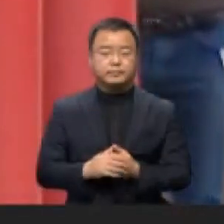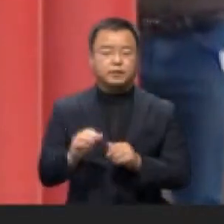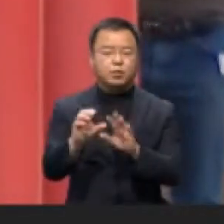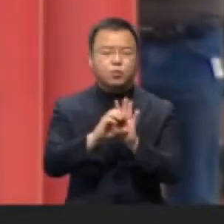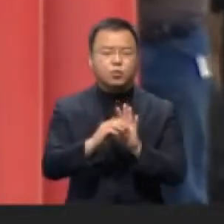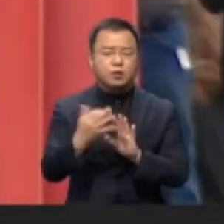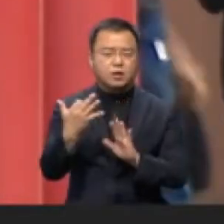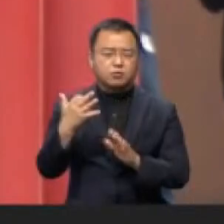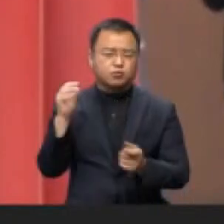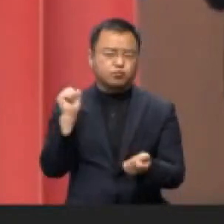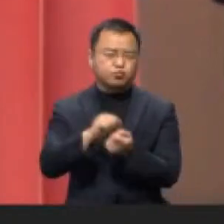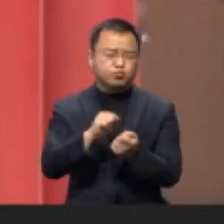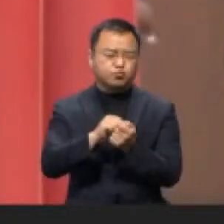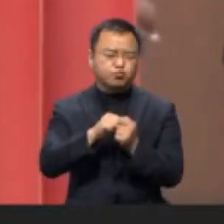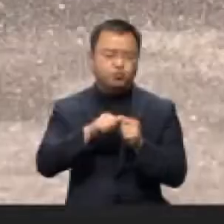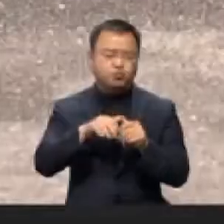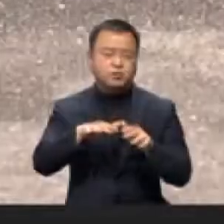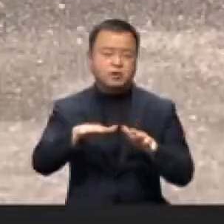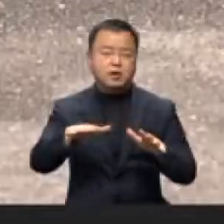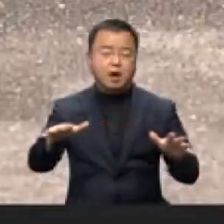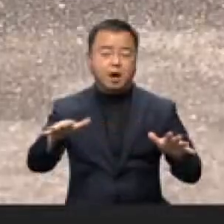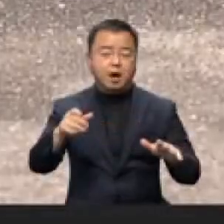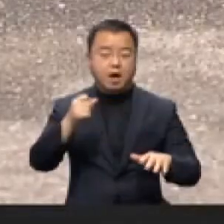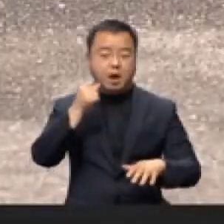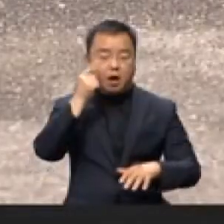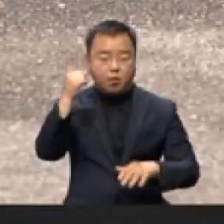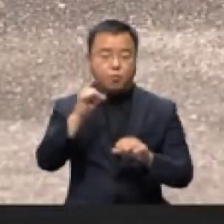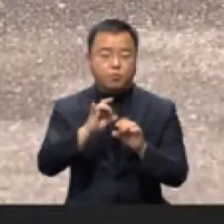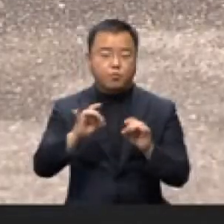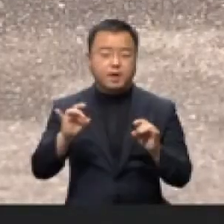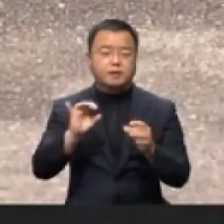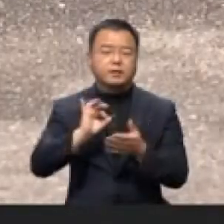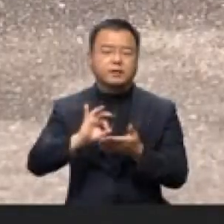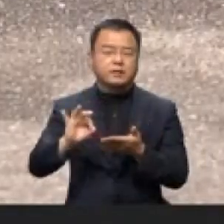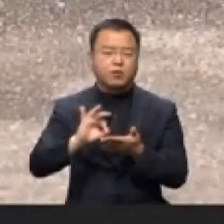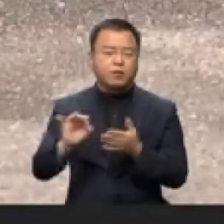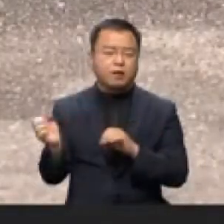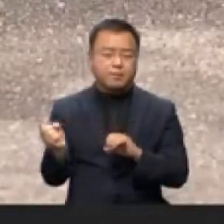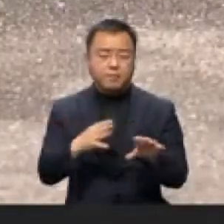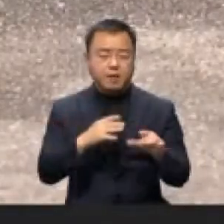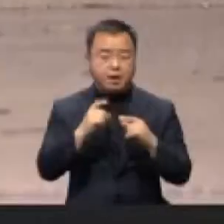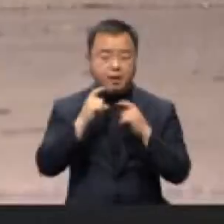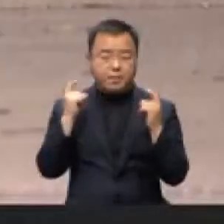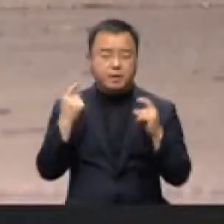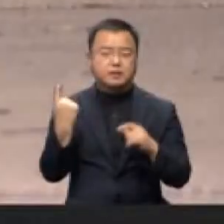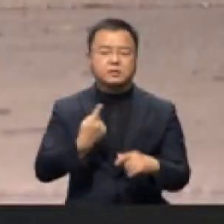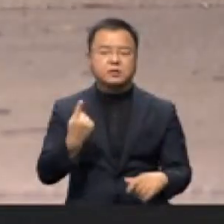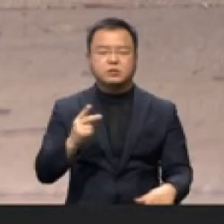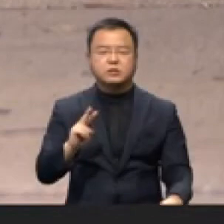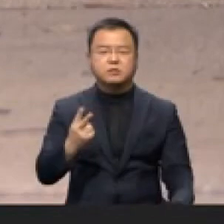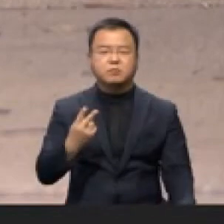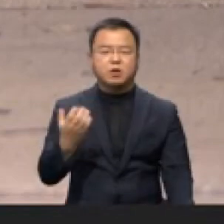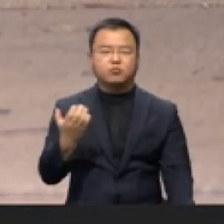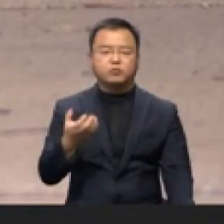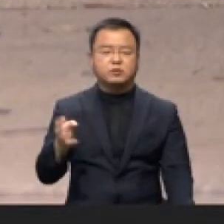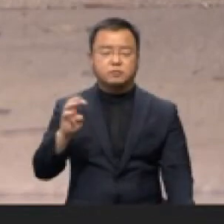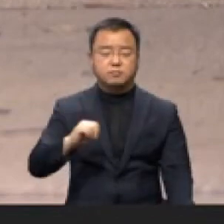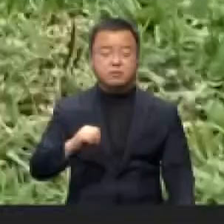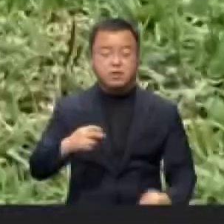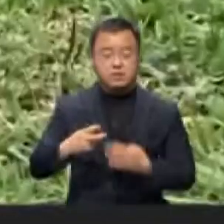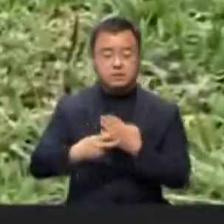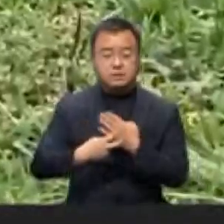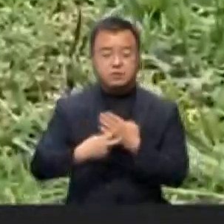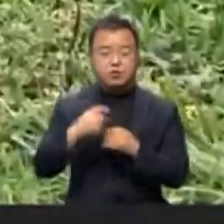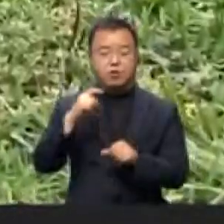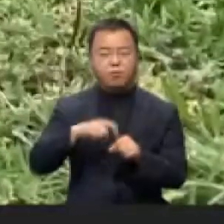코로나19의 확산으로 전 세계에서 매월 버려지는 마스크는 약 1,290억 장, 의료용 장갑은